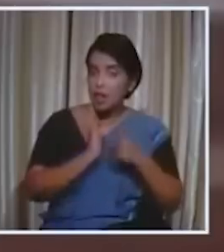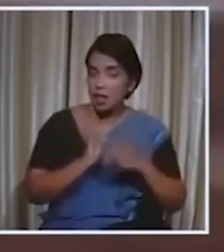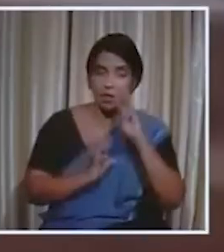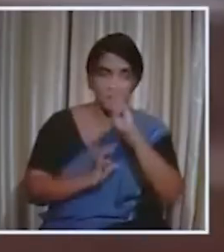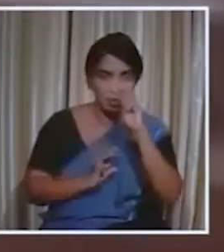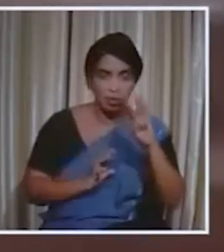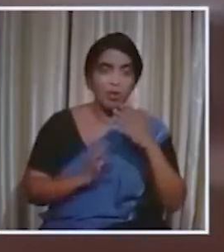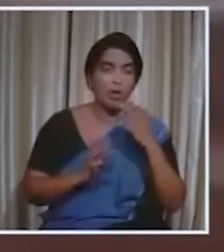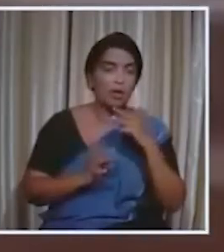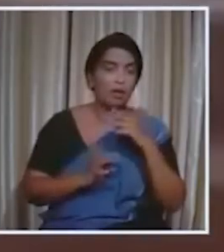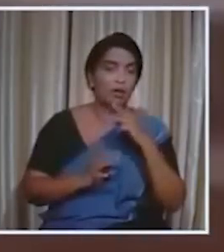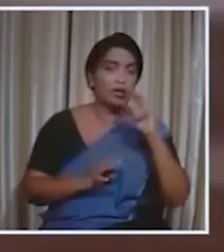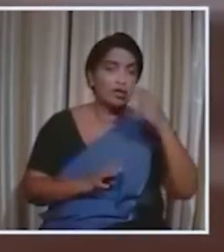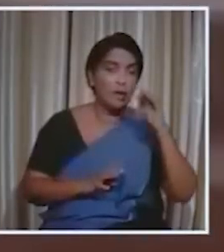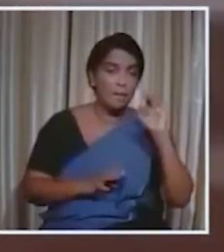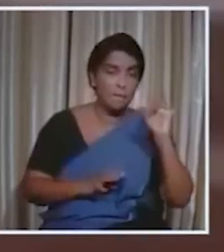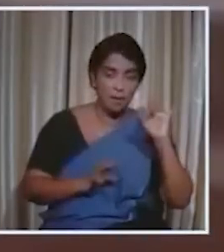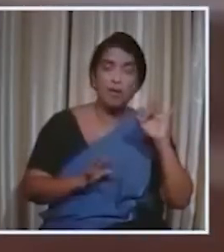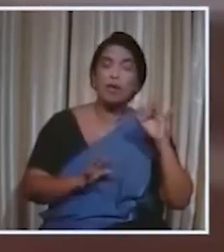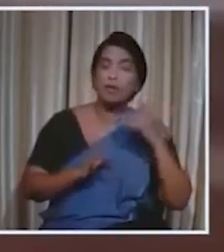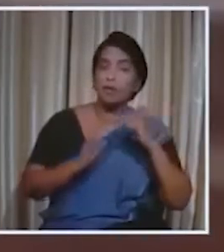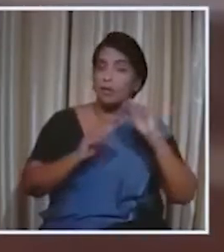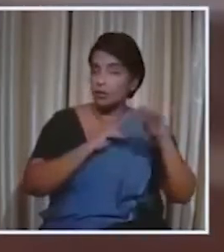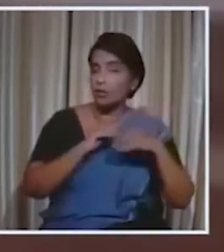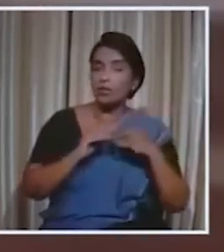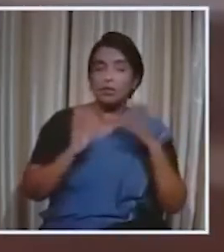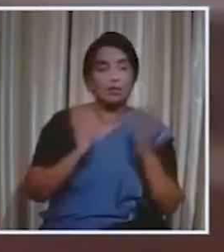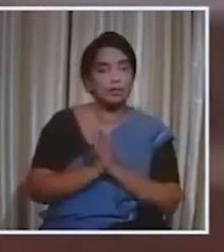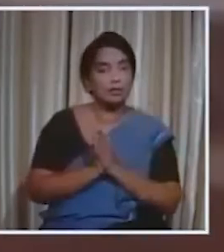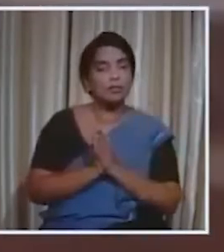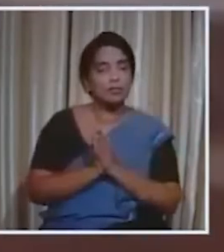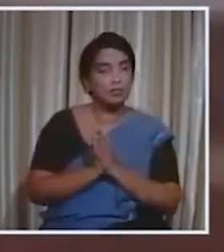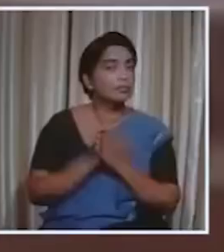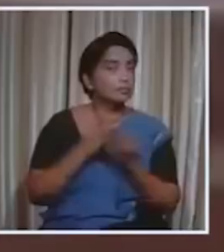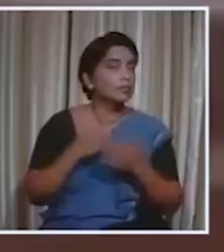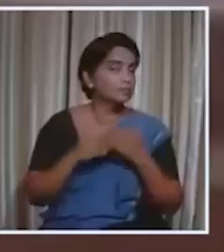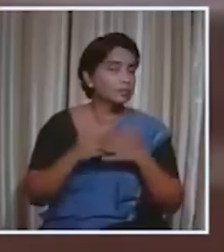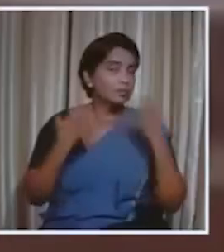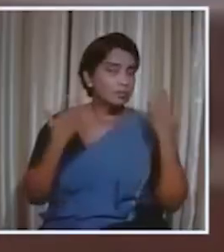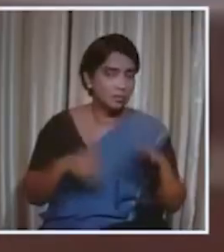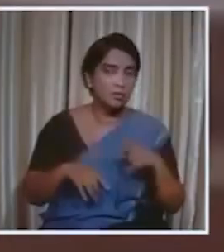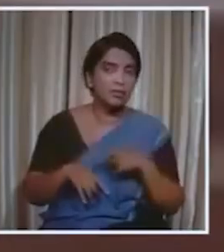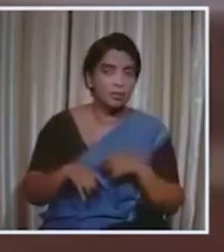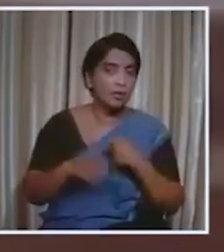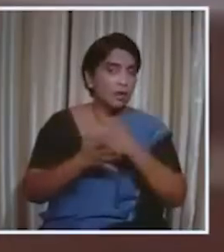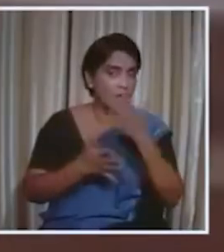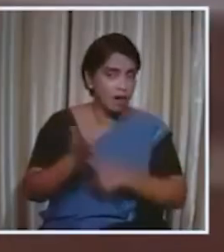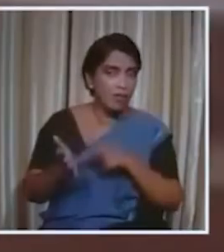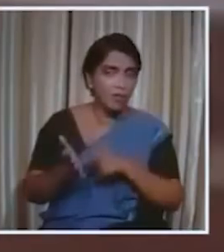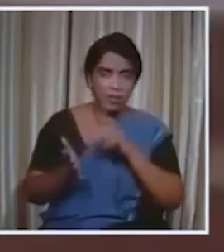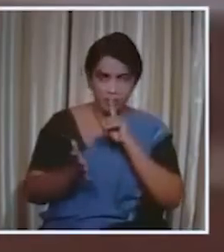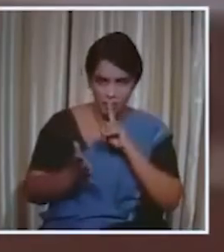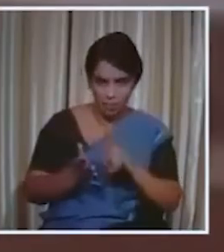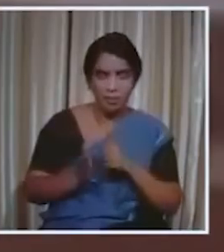ආධාර 315කුත් 2021 ණය 50ක් ආධාර 283කුත් කරලා තියෙනවා කියලා ඒක සටහන් වෙලා තියෙනවා